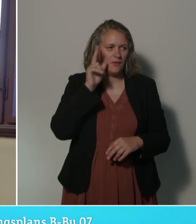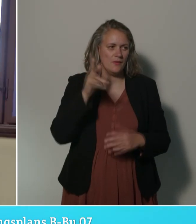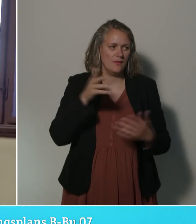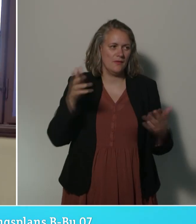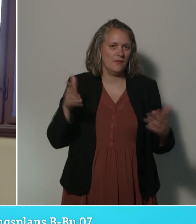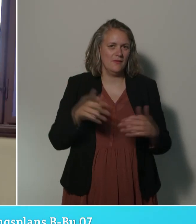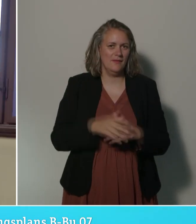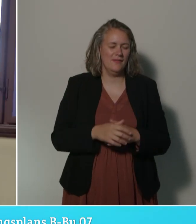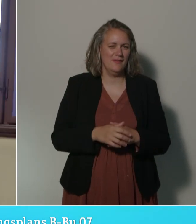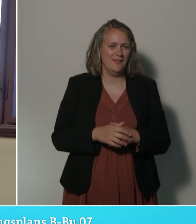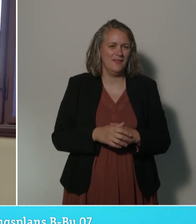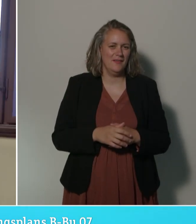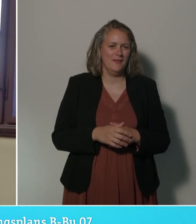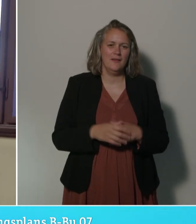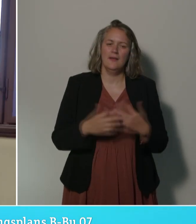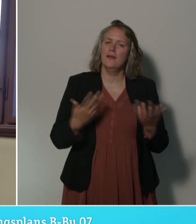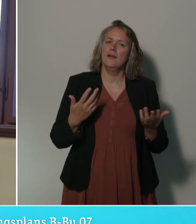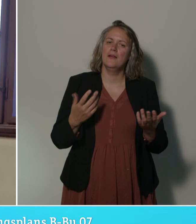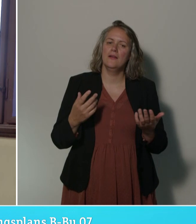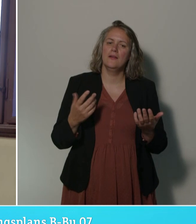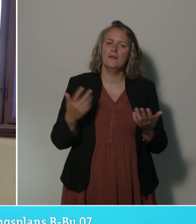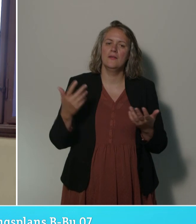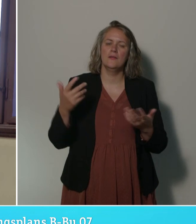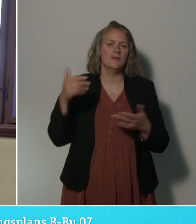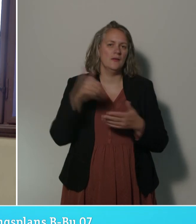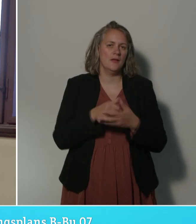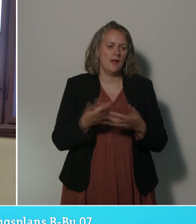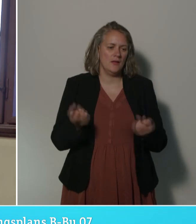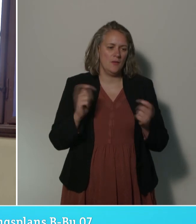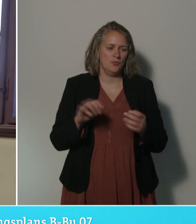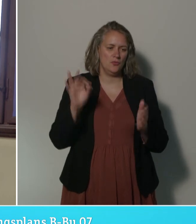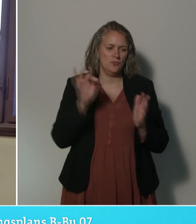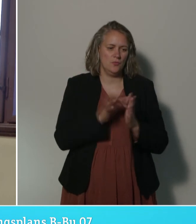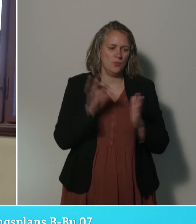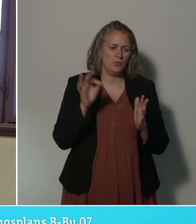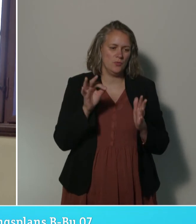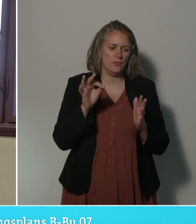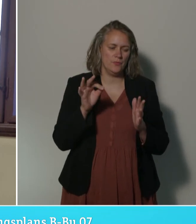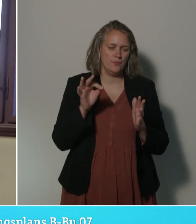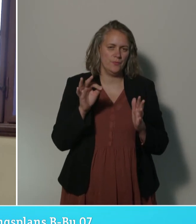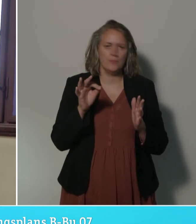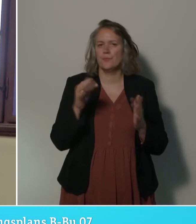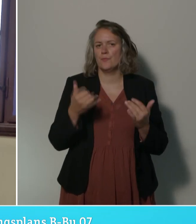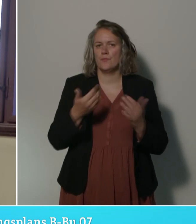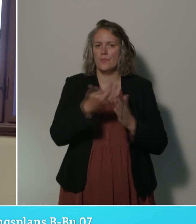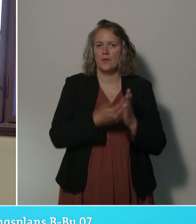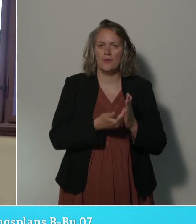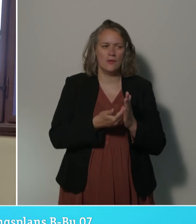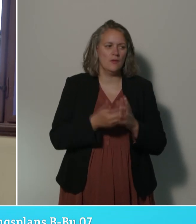wir legen Ihnen als ersten inhaltlichen Beschlusspunkt heute eine Vorlage